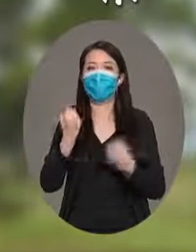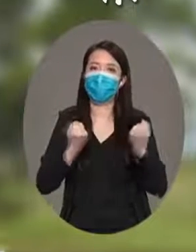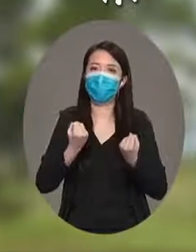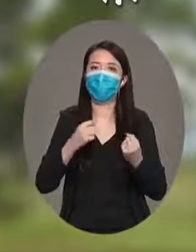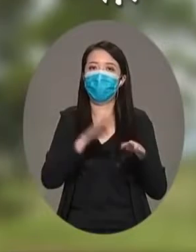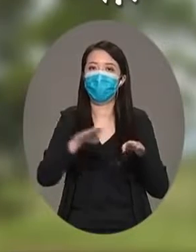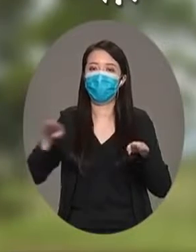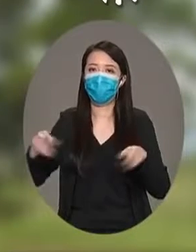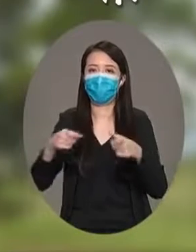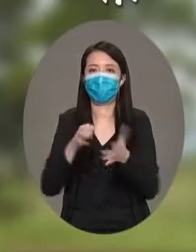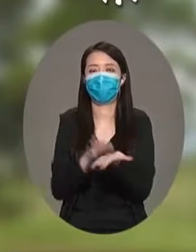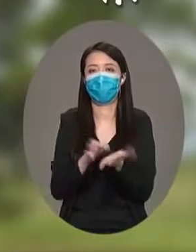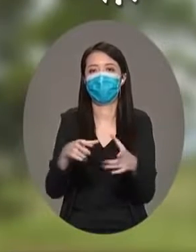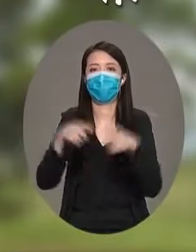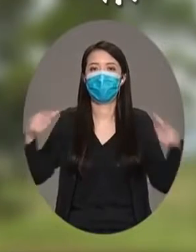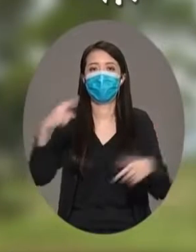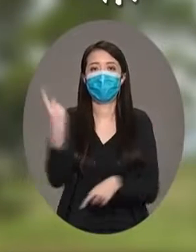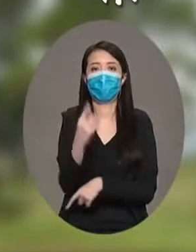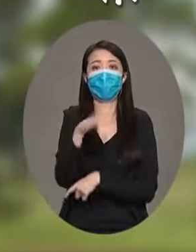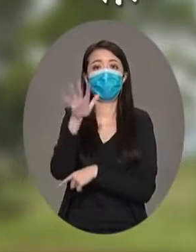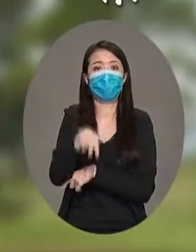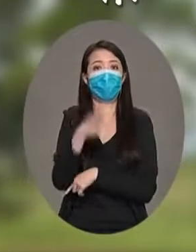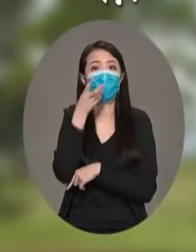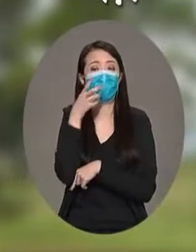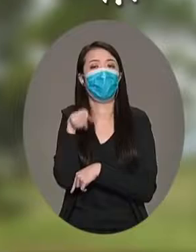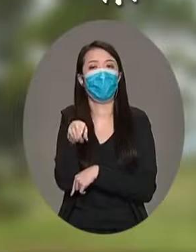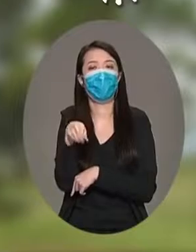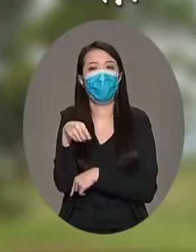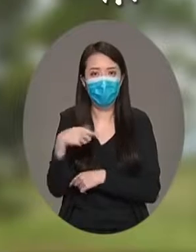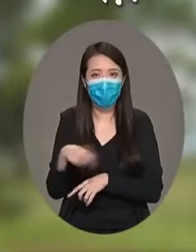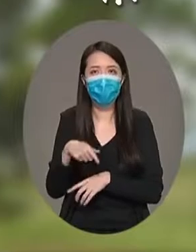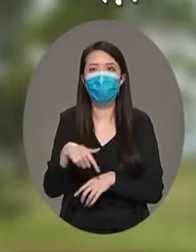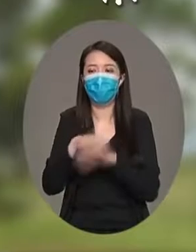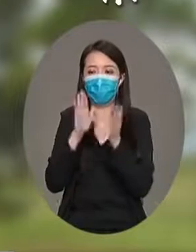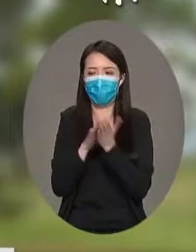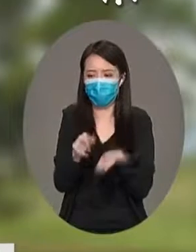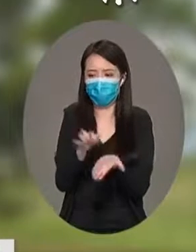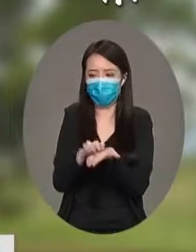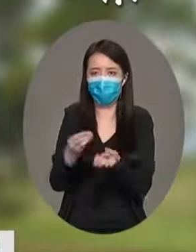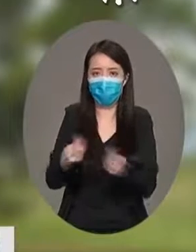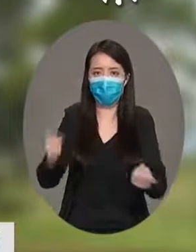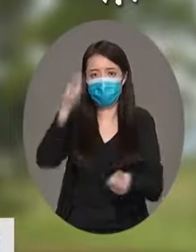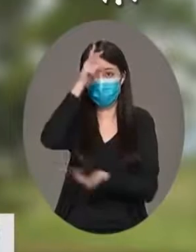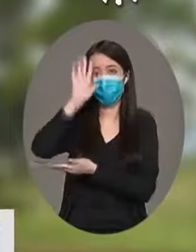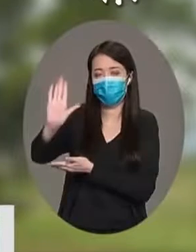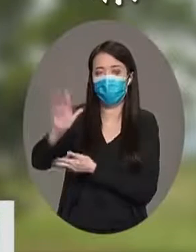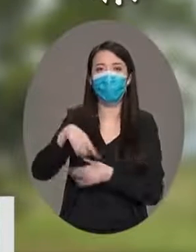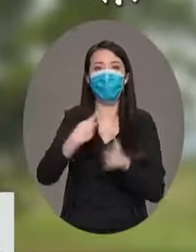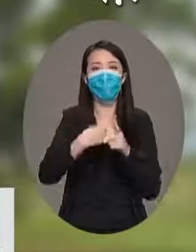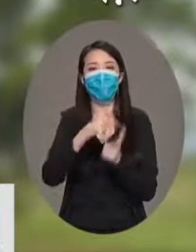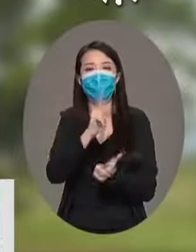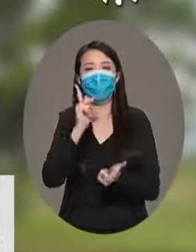約15,000平方米的非法停車場，全部有霸佔官地的情況，日車位月租